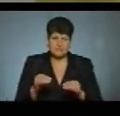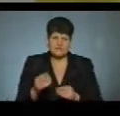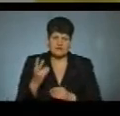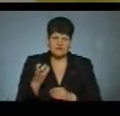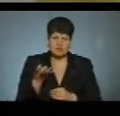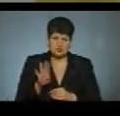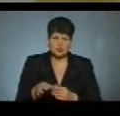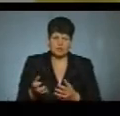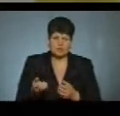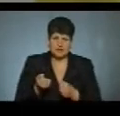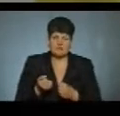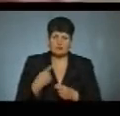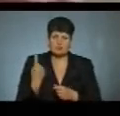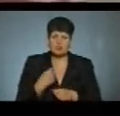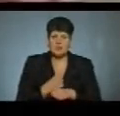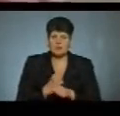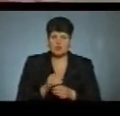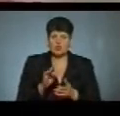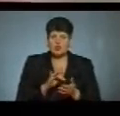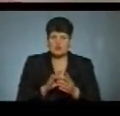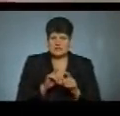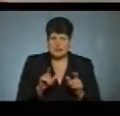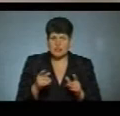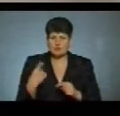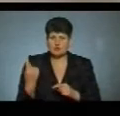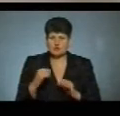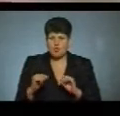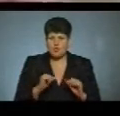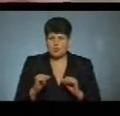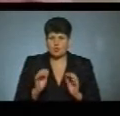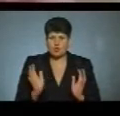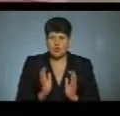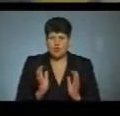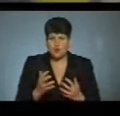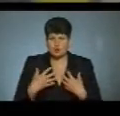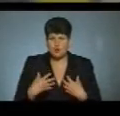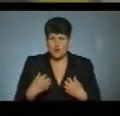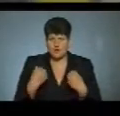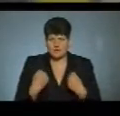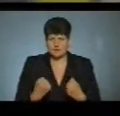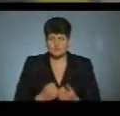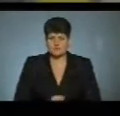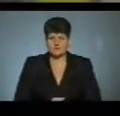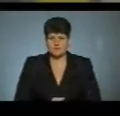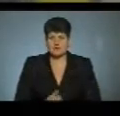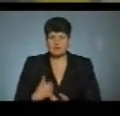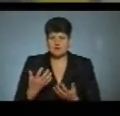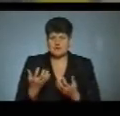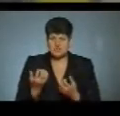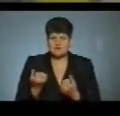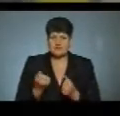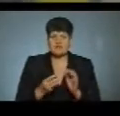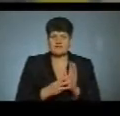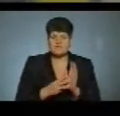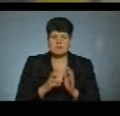обласного лабораторного центру та від обласного управління охорони здоров'я. Ми ще закупили 8